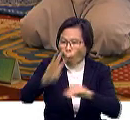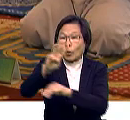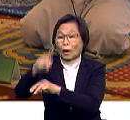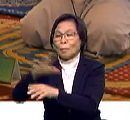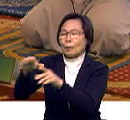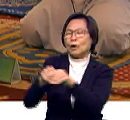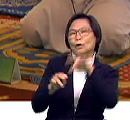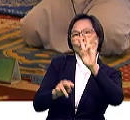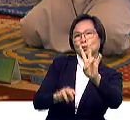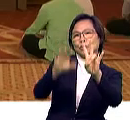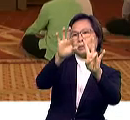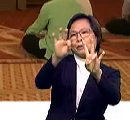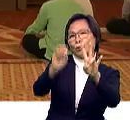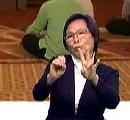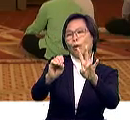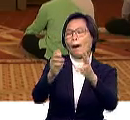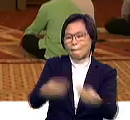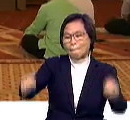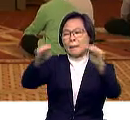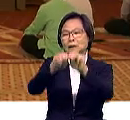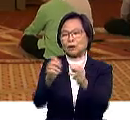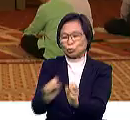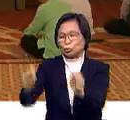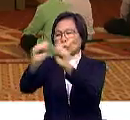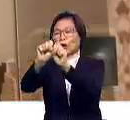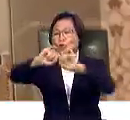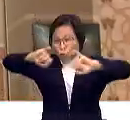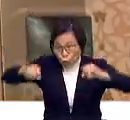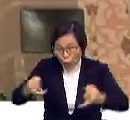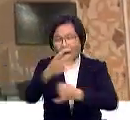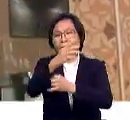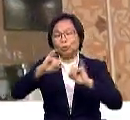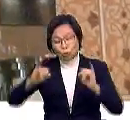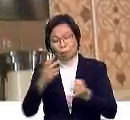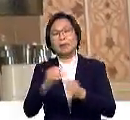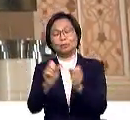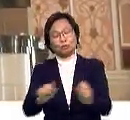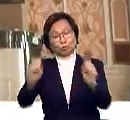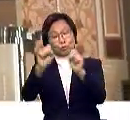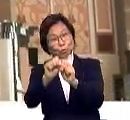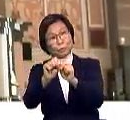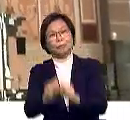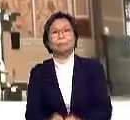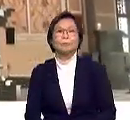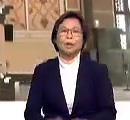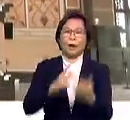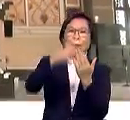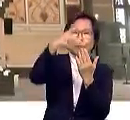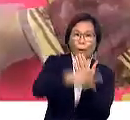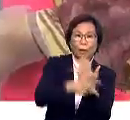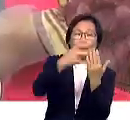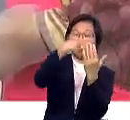membabitkan 790 buah masjid, surau Jumaat dan surau. Program Dapur